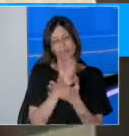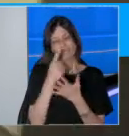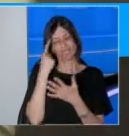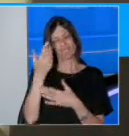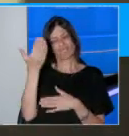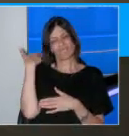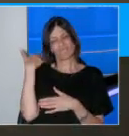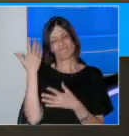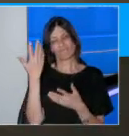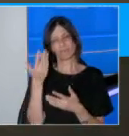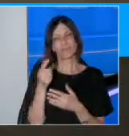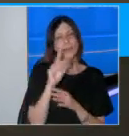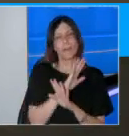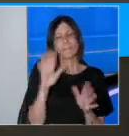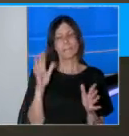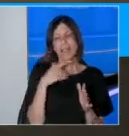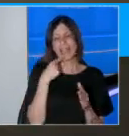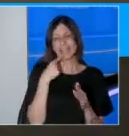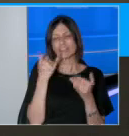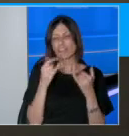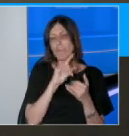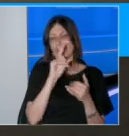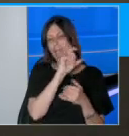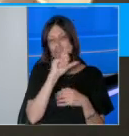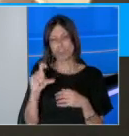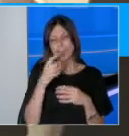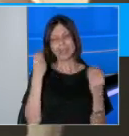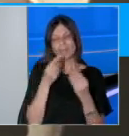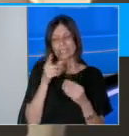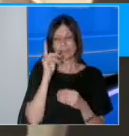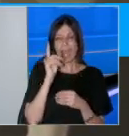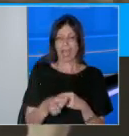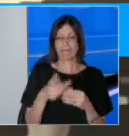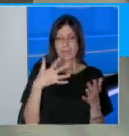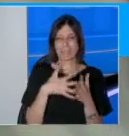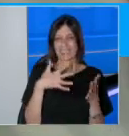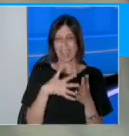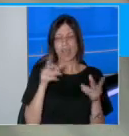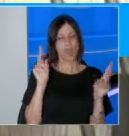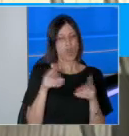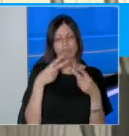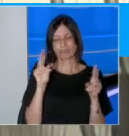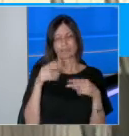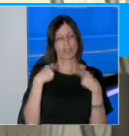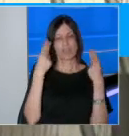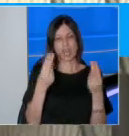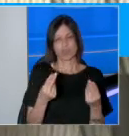הקיר, מרוחה על הקיר, מבלי כרגע לנקוט באשמים, אבל הדבר הזה מחייב בדיקה. זה לא יכול לחזור על